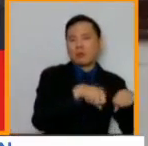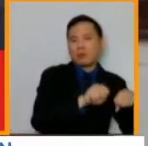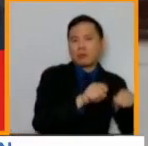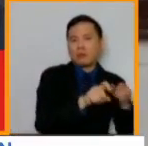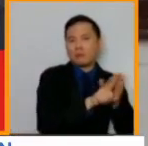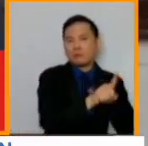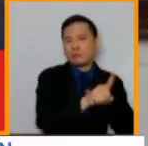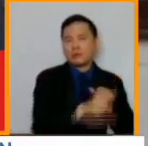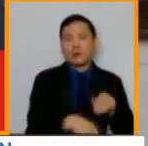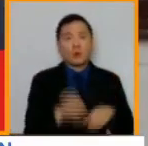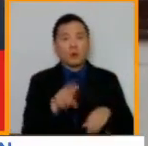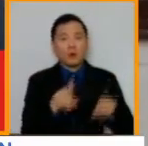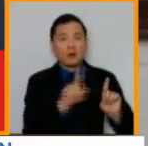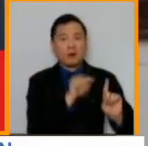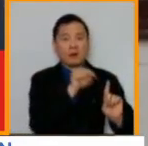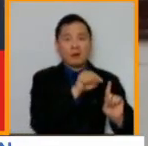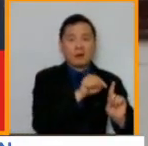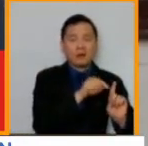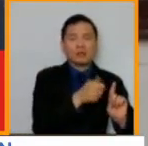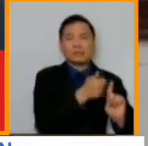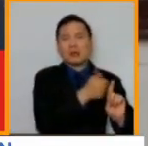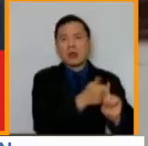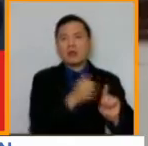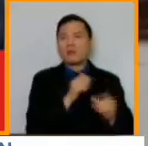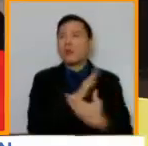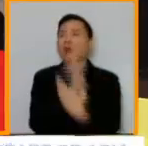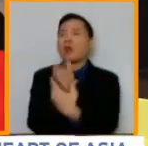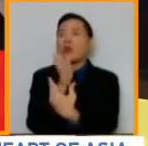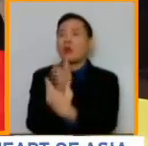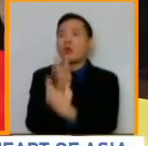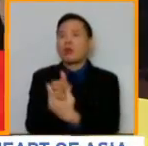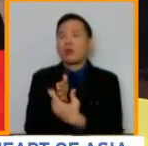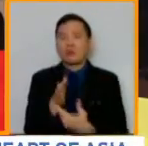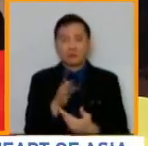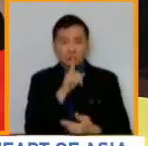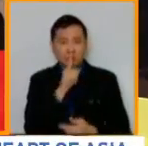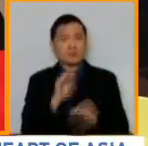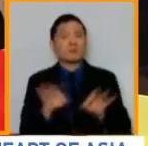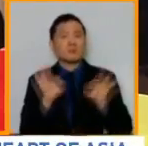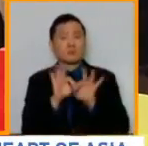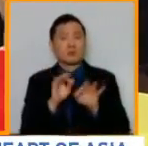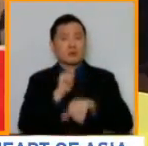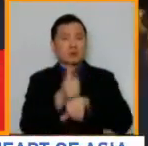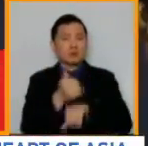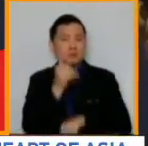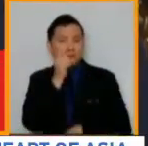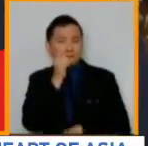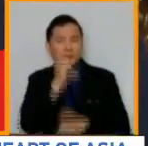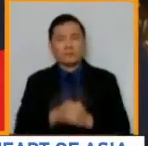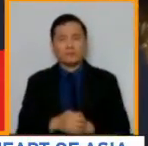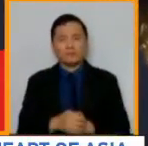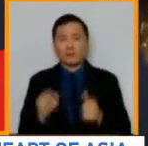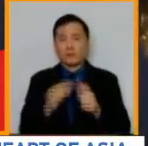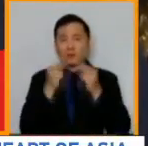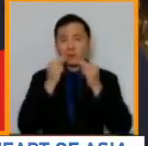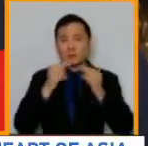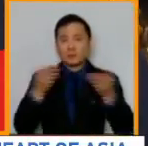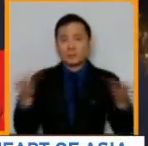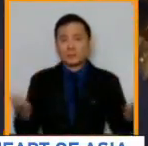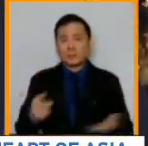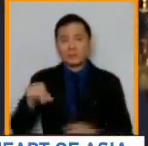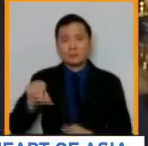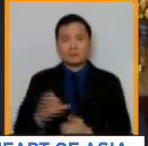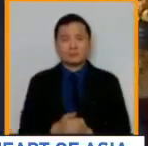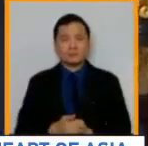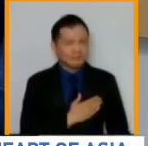focus mo mawala. So that's why malaking tulong tong CCTV. Yan ang unang balita sa Quezon City. James Agustin, Bumpuso,